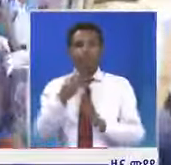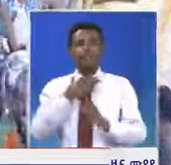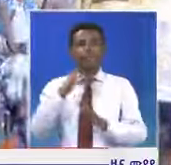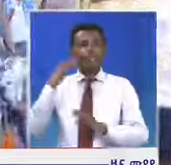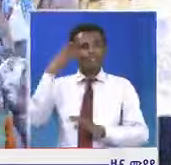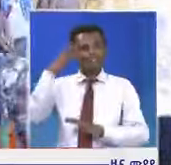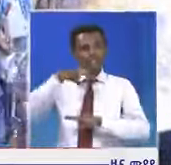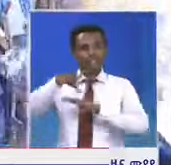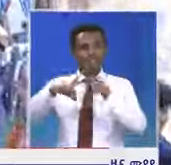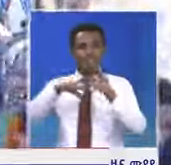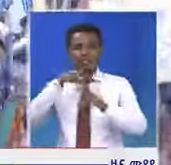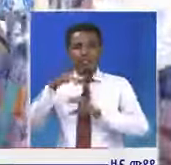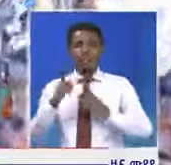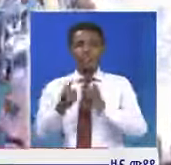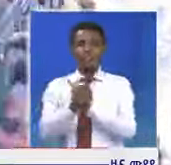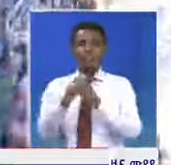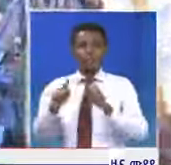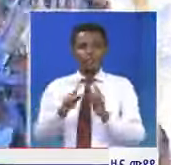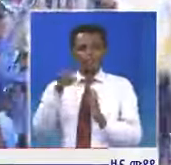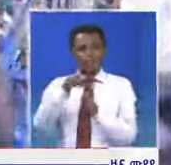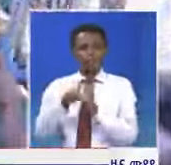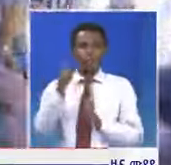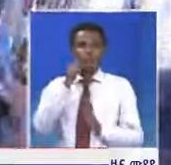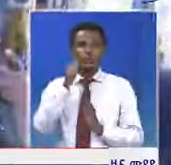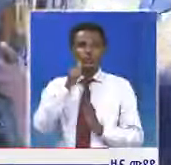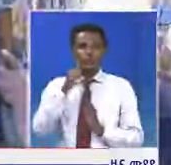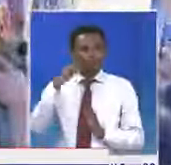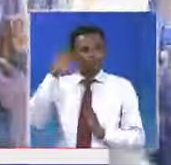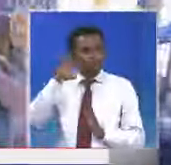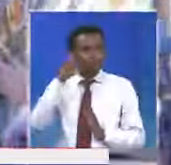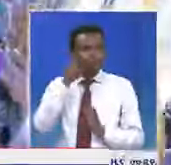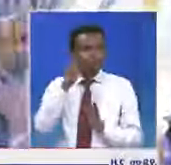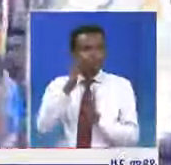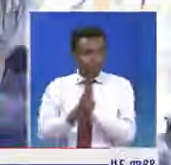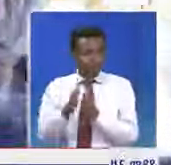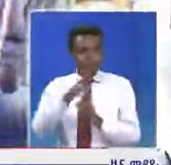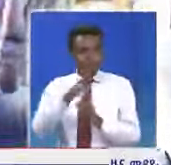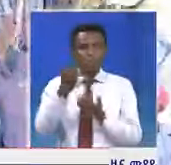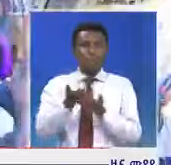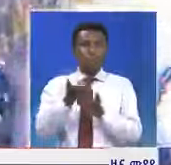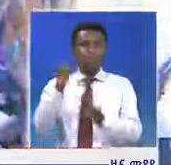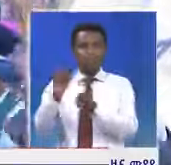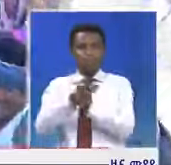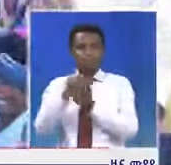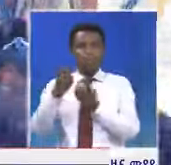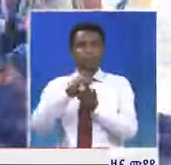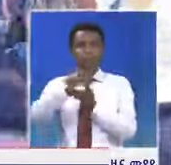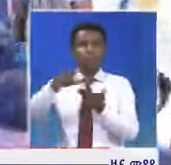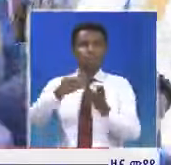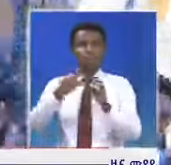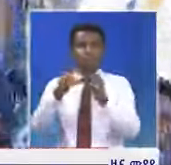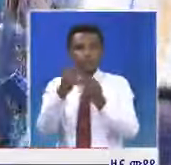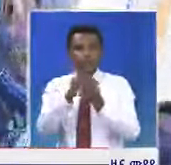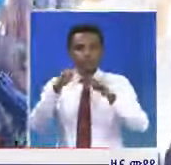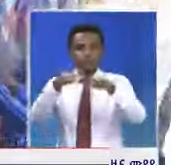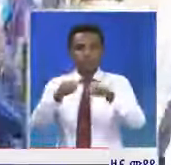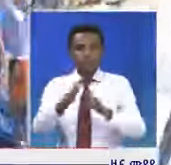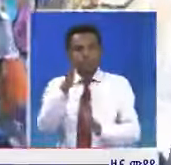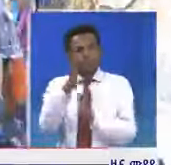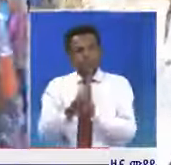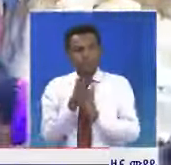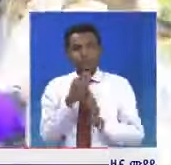ክልል ንጹሃንን ገድሏል፣ ሴቶችን ደፍሯል፣ ሀብት ንብረታቸውን አውድሟል። ይህን የሽብር ቡድን ግብአተ መሬት ለመፈጸም ወጣቶች